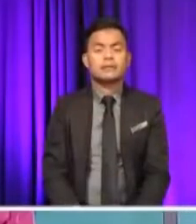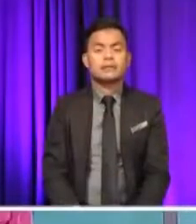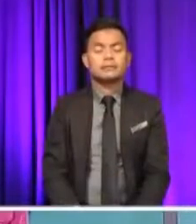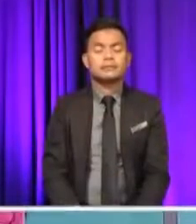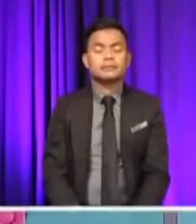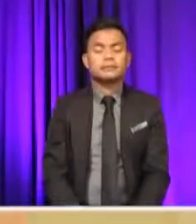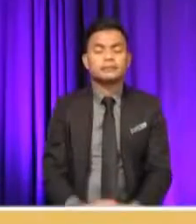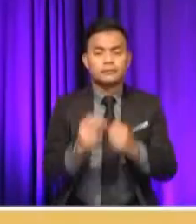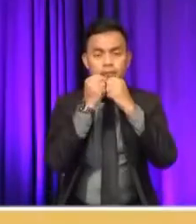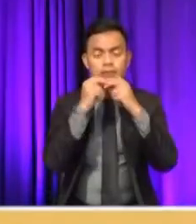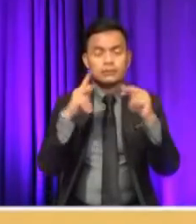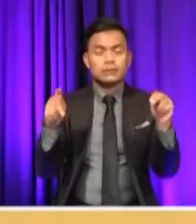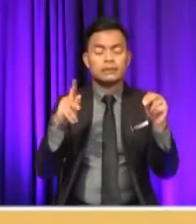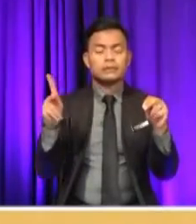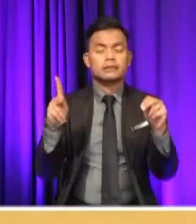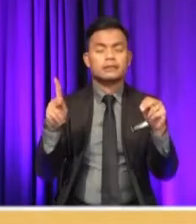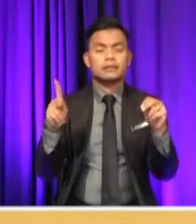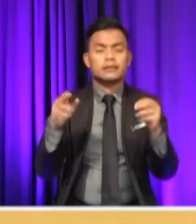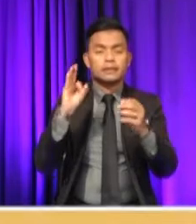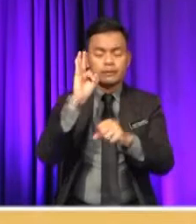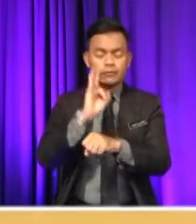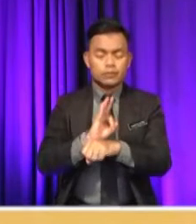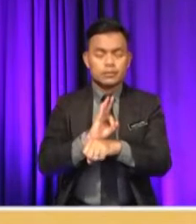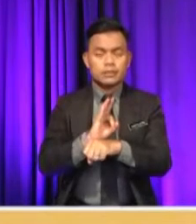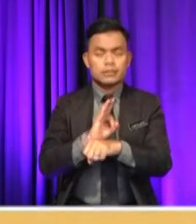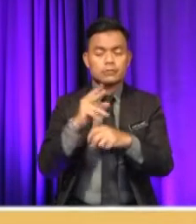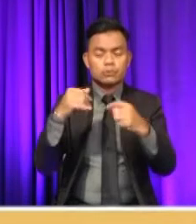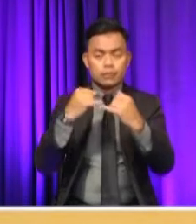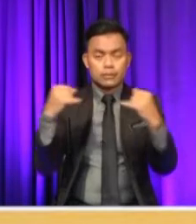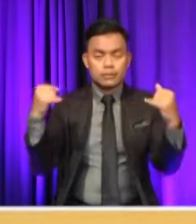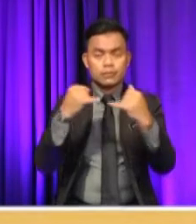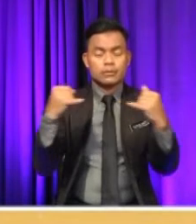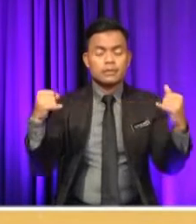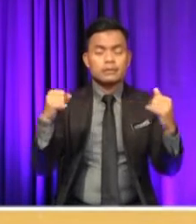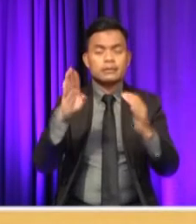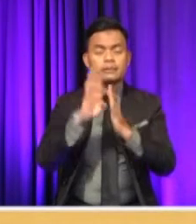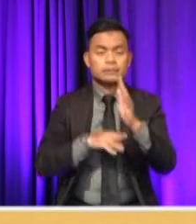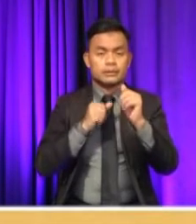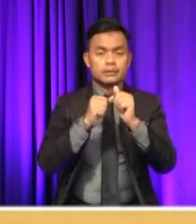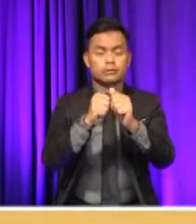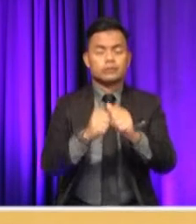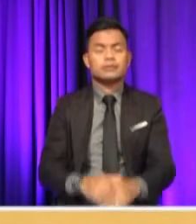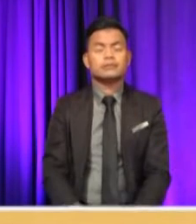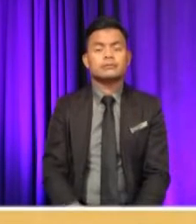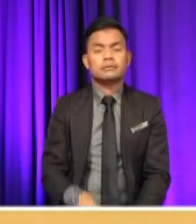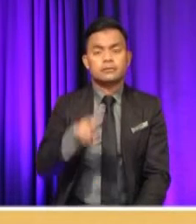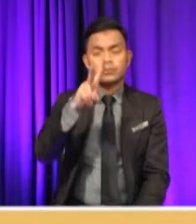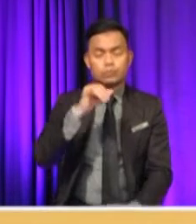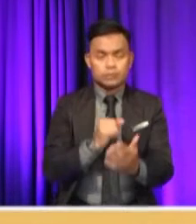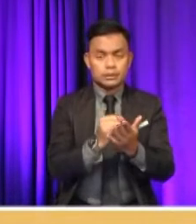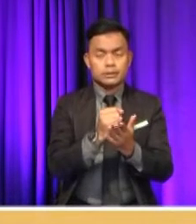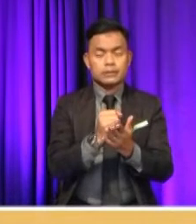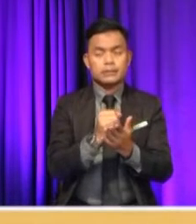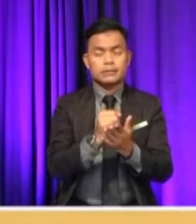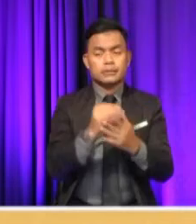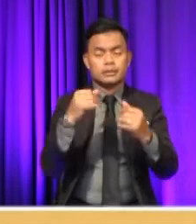dia, nyatakan fungsi wayar-wayar berikut. Okey, tadi saya dah terang tentang 3 jenis wayar. Okey, soalan ni dia tanya 2 jenis dia. Ya. Wayar hidup